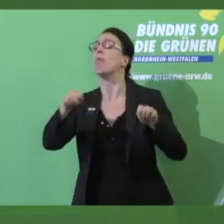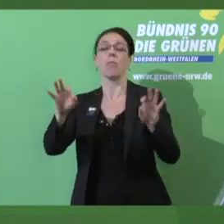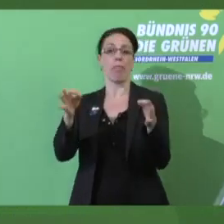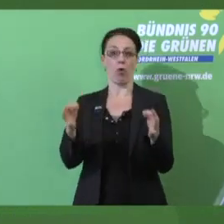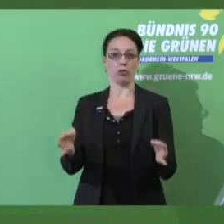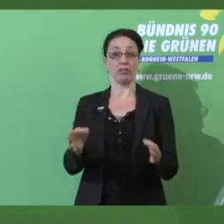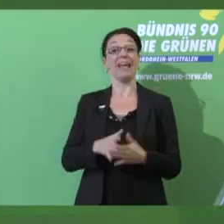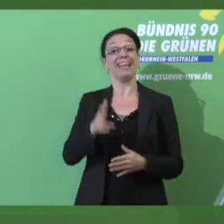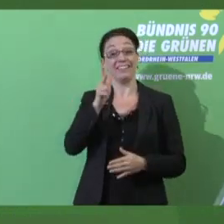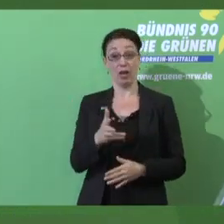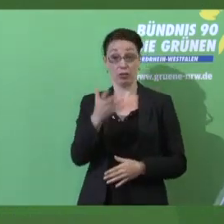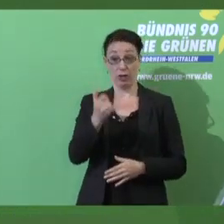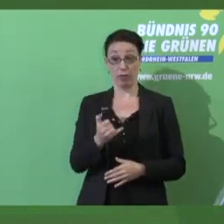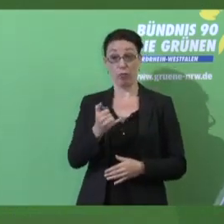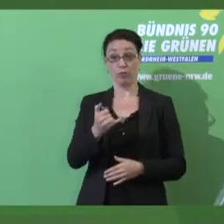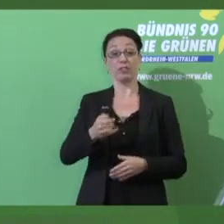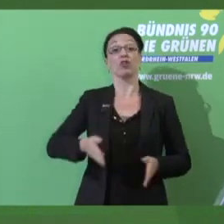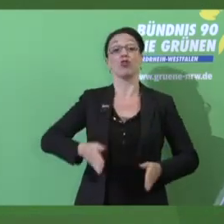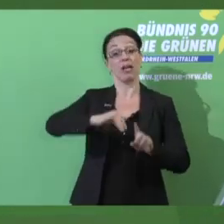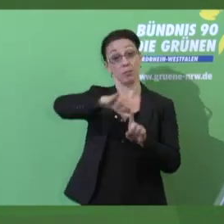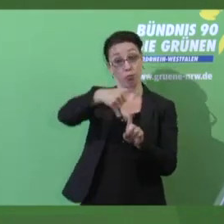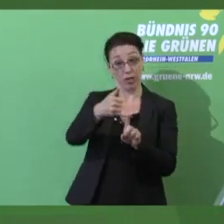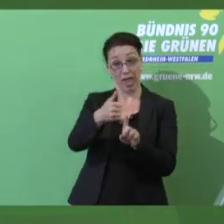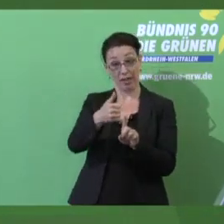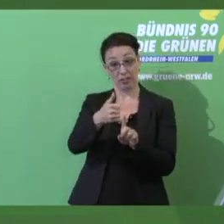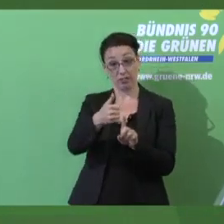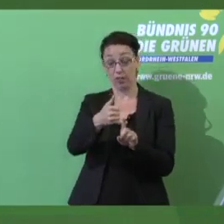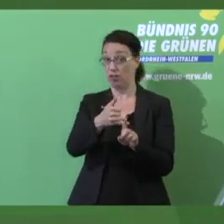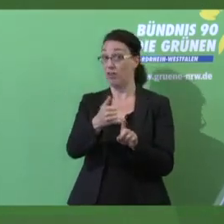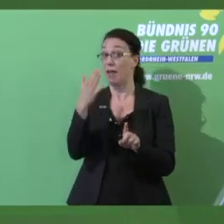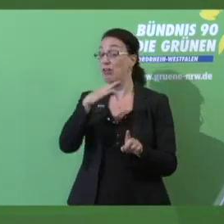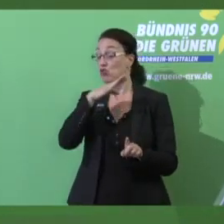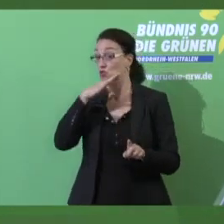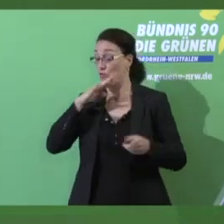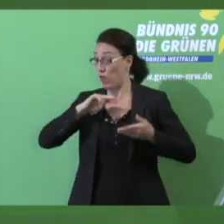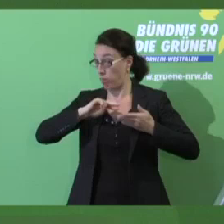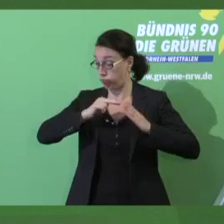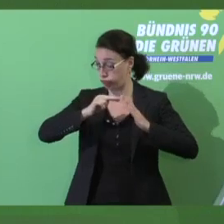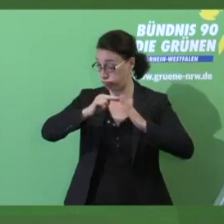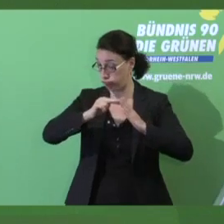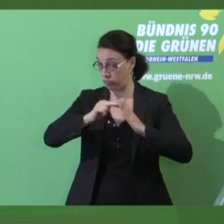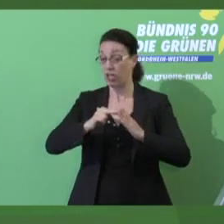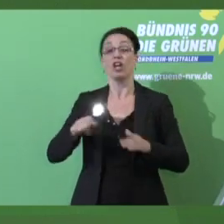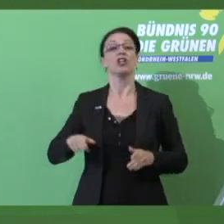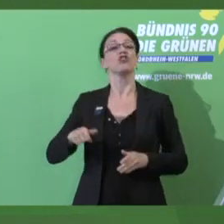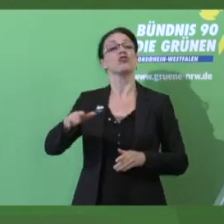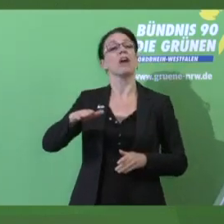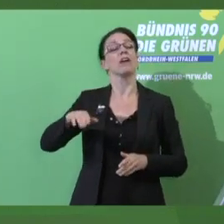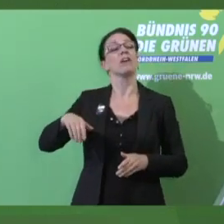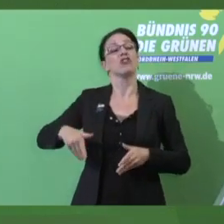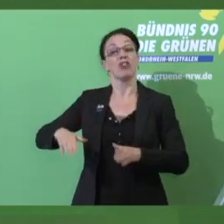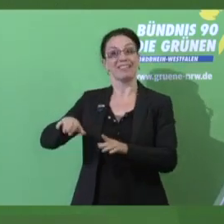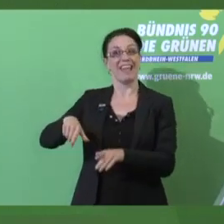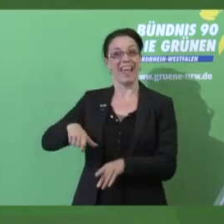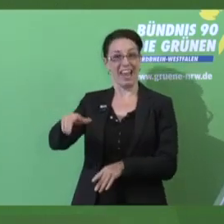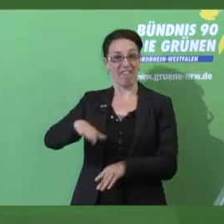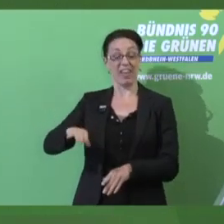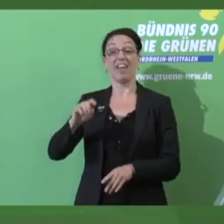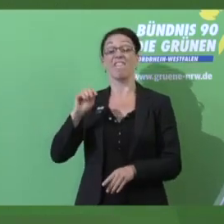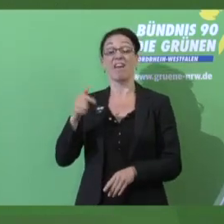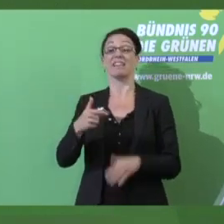350 Straßenprojekten, die es mal waren, teilweise völlig überplant, Straßen NRW fast 60 Millionen Defizit